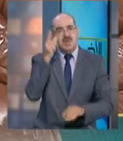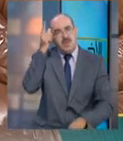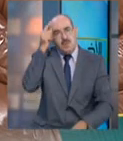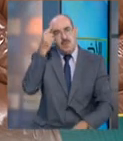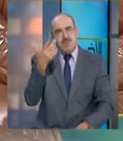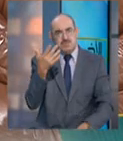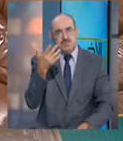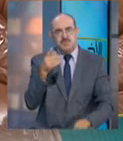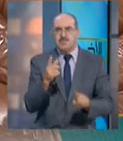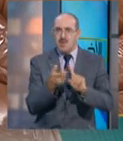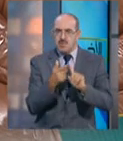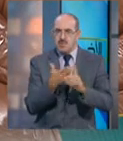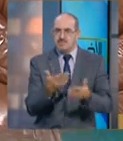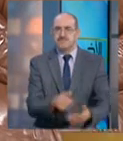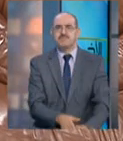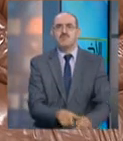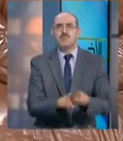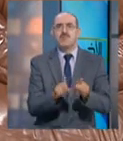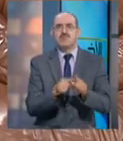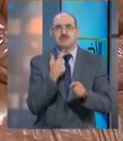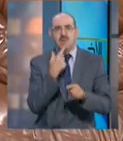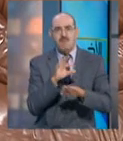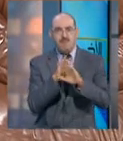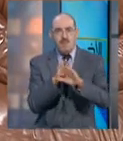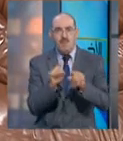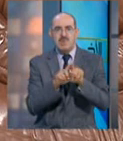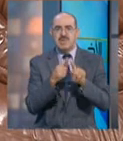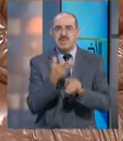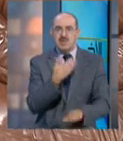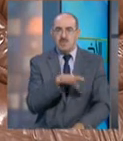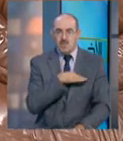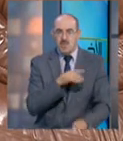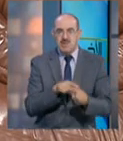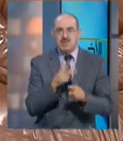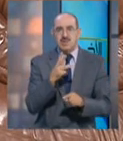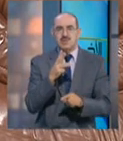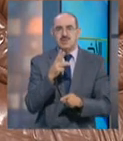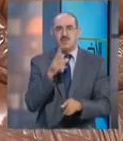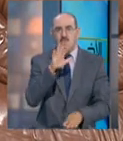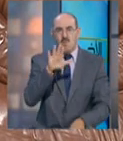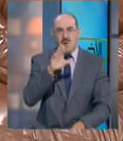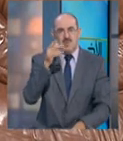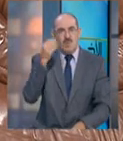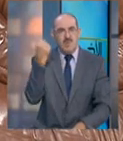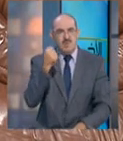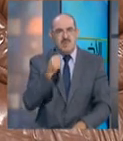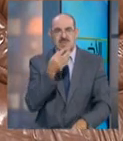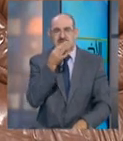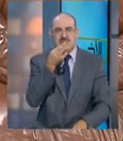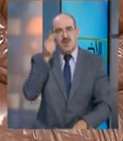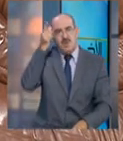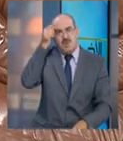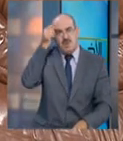يفهم ذلك جيدا، ورسالة من جنوب أفريقيا ومن الجمهورية الصحراوية بأن الدولة